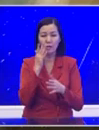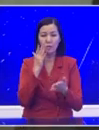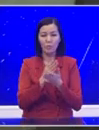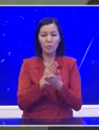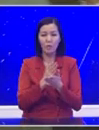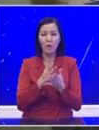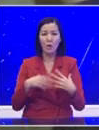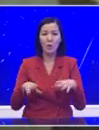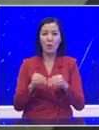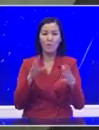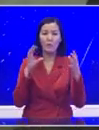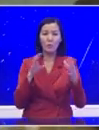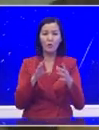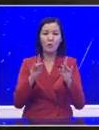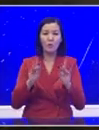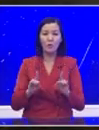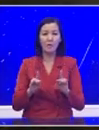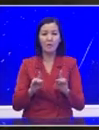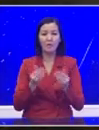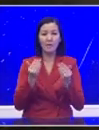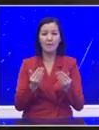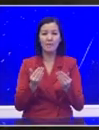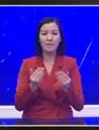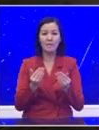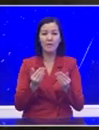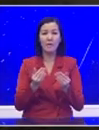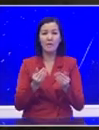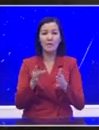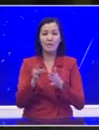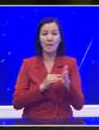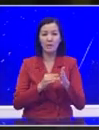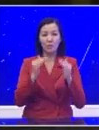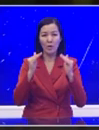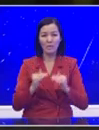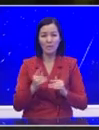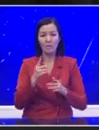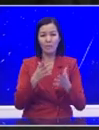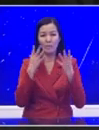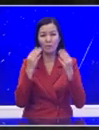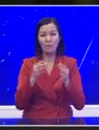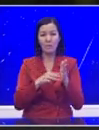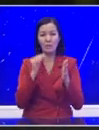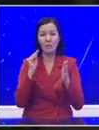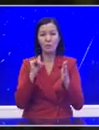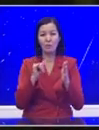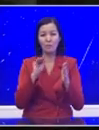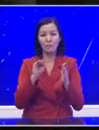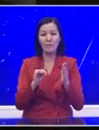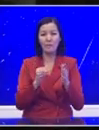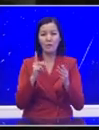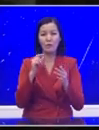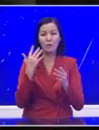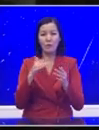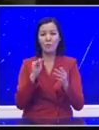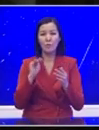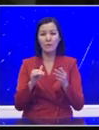Айтуларынша, қоғамдық көліктерге отыратын жолаушылар қазірде күрт азайған. Осыған байланысты тәулігіне 800 мың қаржы табады. Тұрақ енді 150